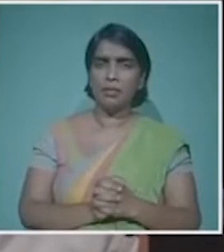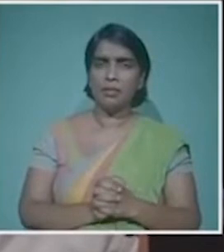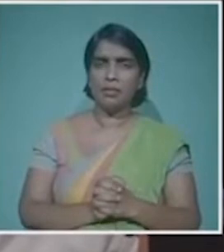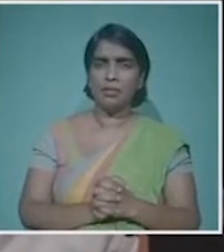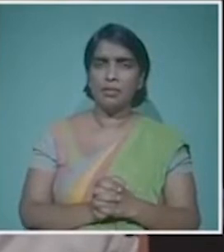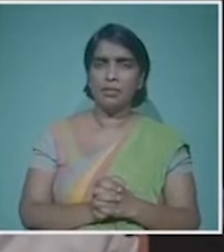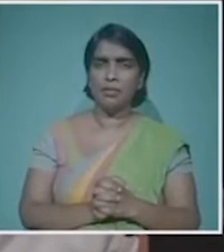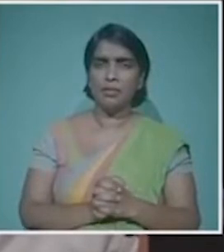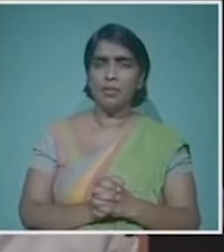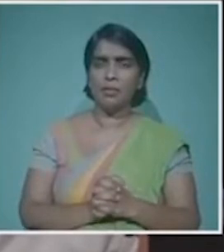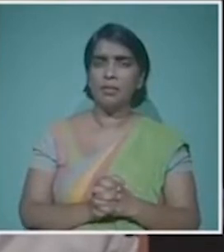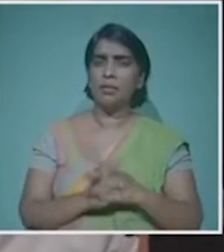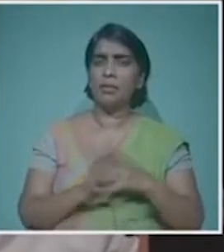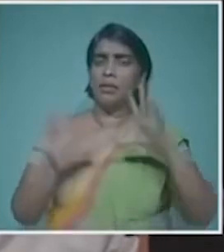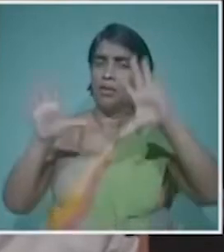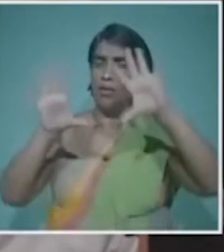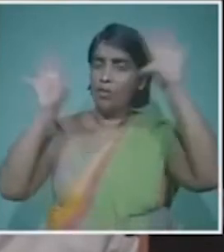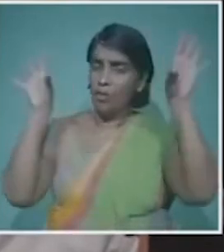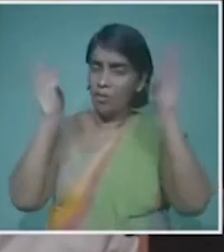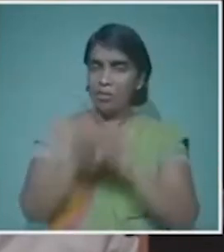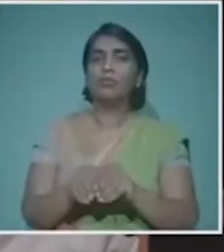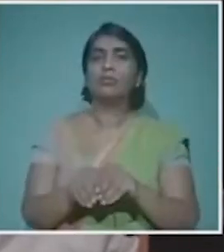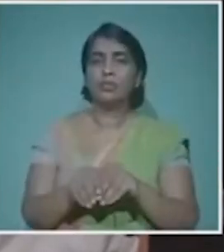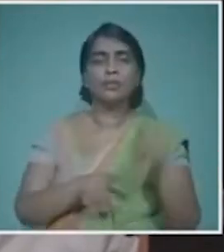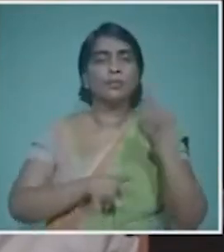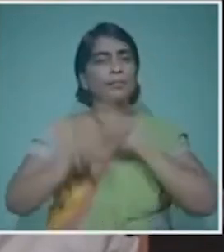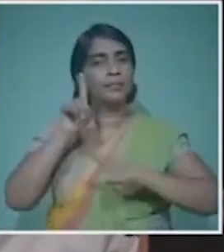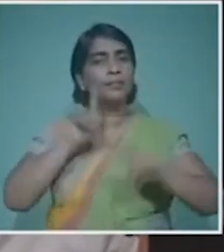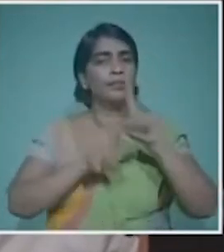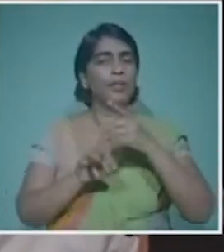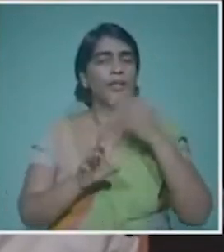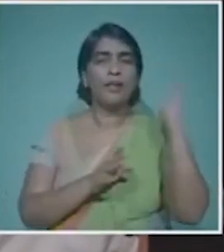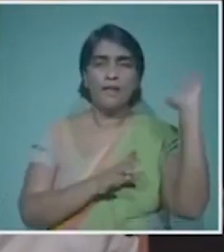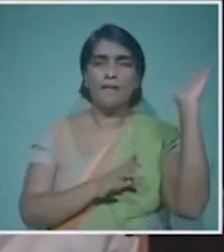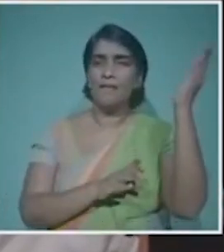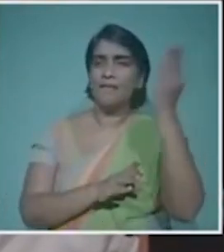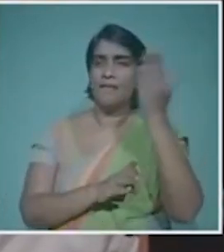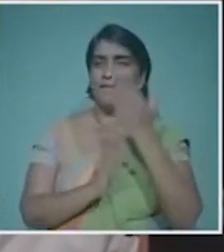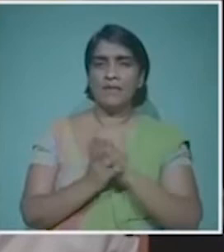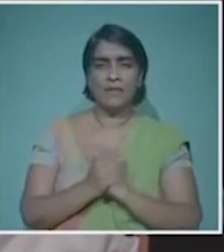ඒ ගොල්ලො ගෙනල්ල ඔය කට්ටිය ගෙනල්ලා සාකච්ඡා කරන්න හැමතැනම්